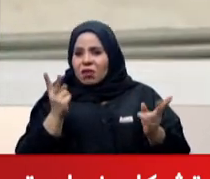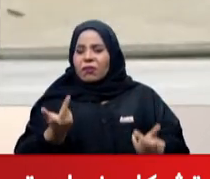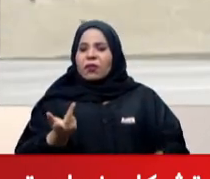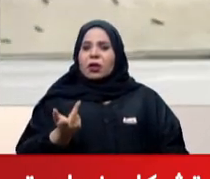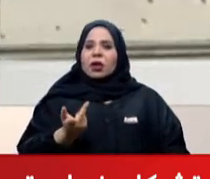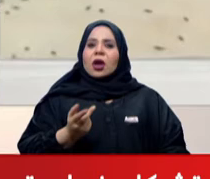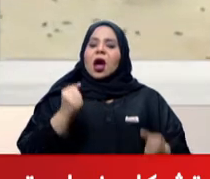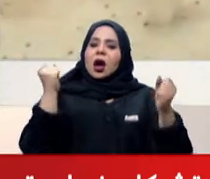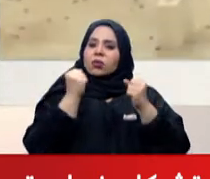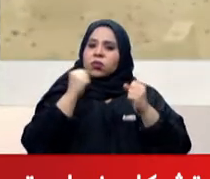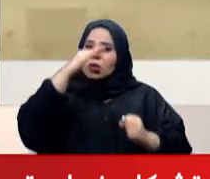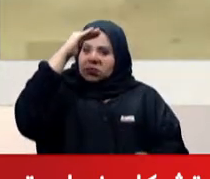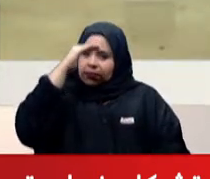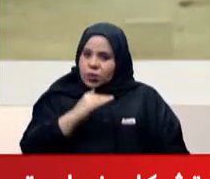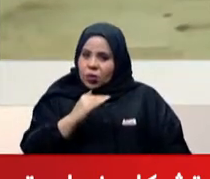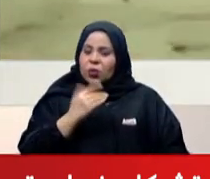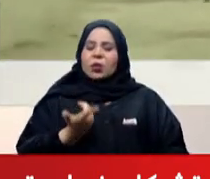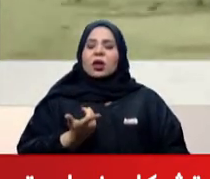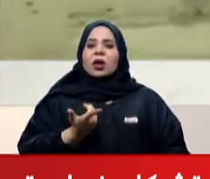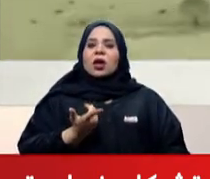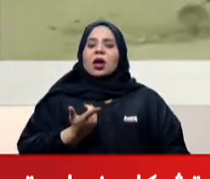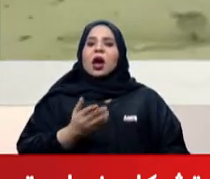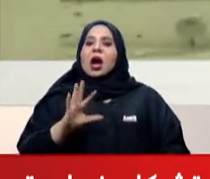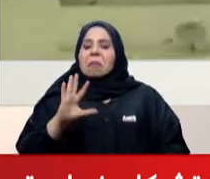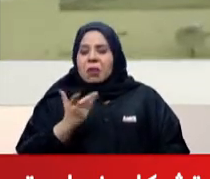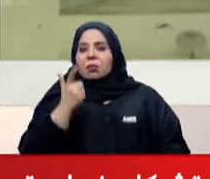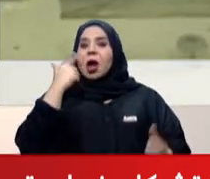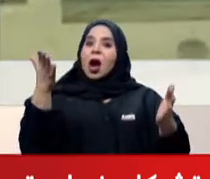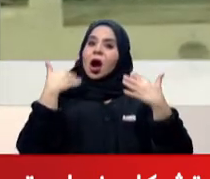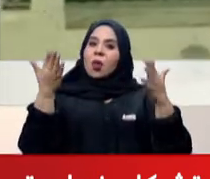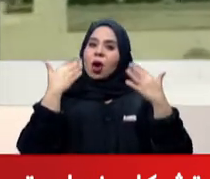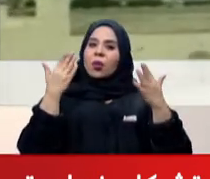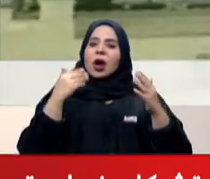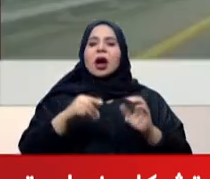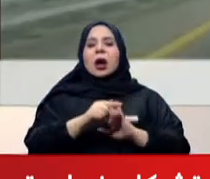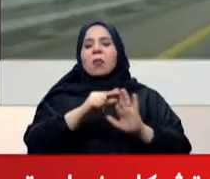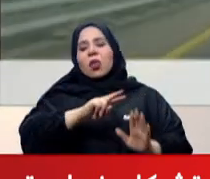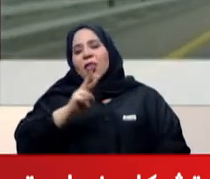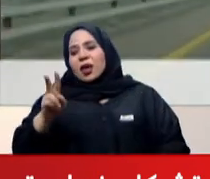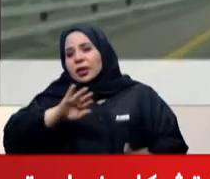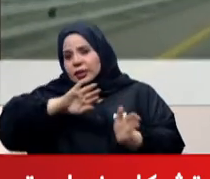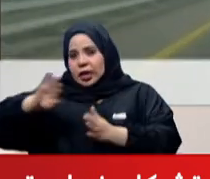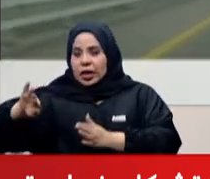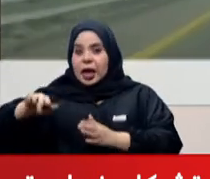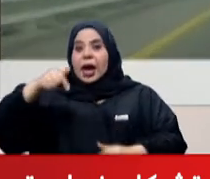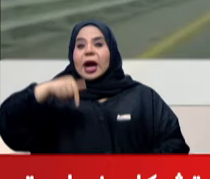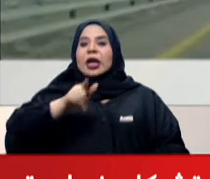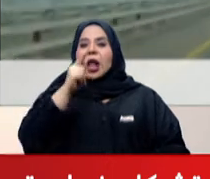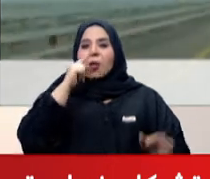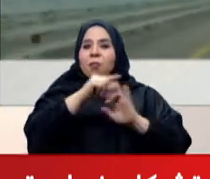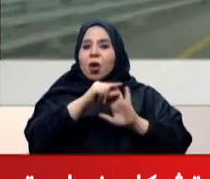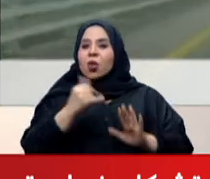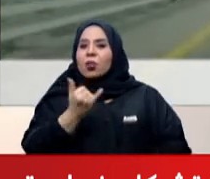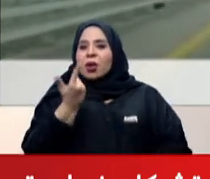درجات الحرارة، قد يكون سبب رياح في المنطقة، قد يكون هناك أسباب أخرى تحتاج إلى